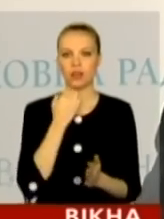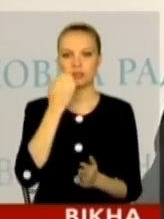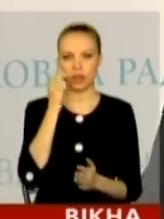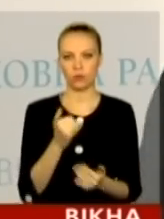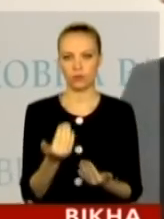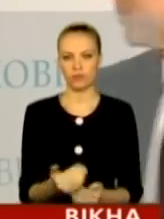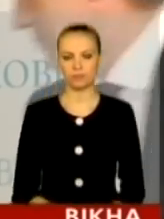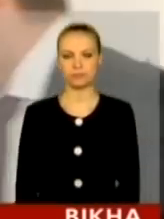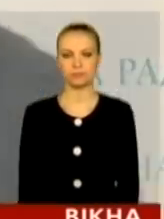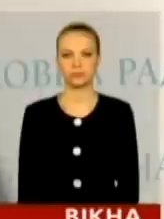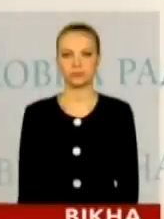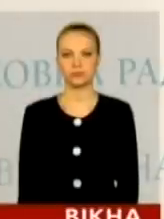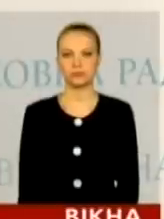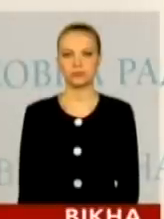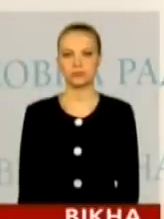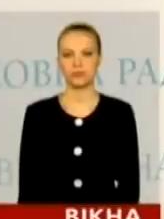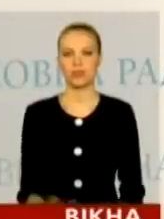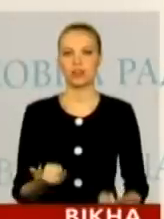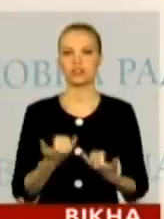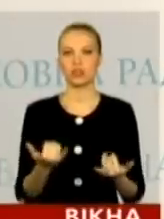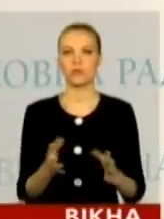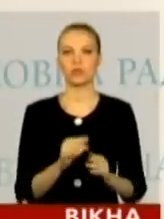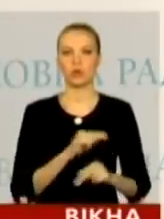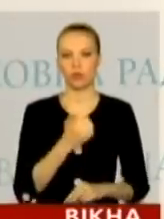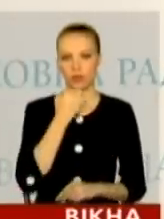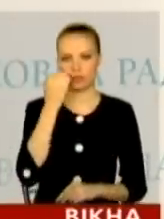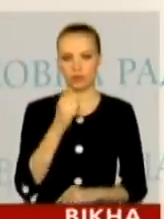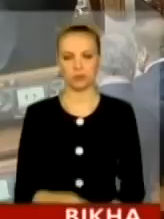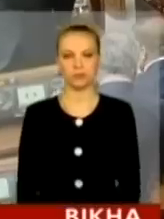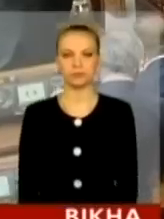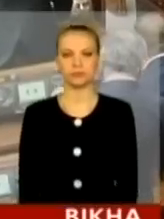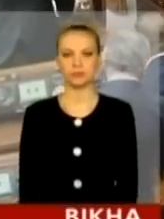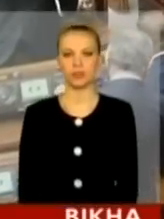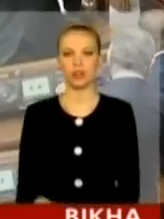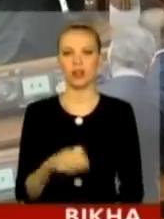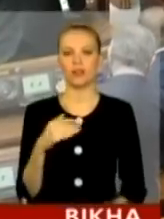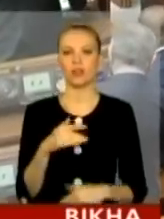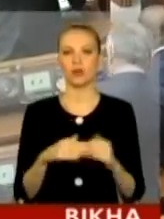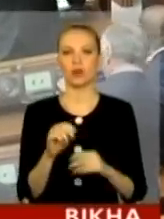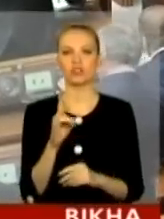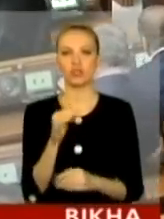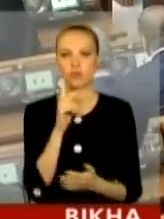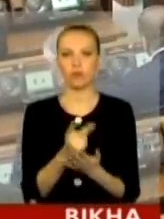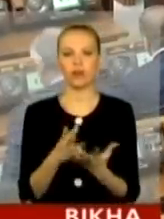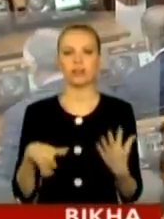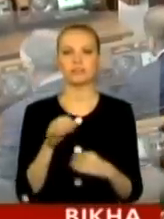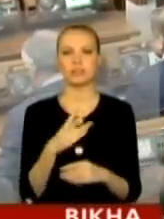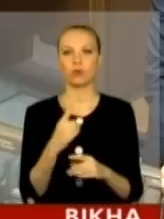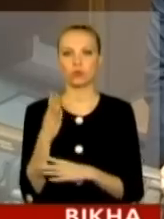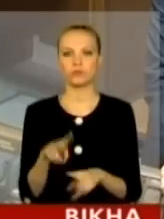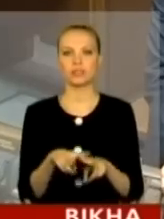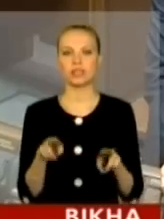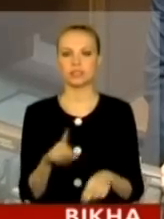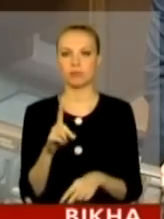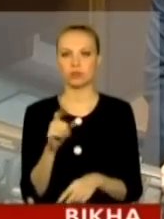і вам шановні колеги Дякуємо рука Чечетова показала всім голосувати так само